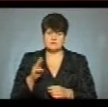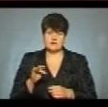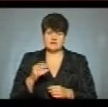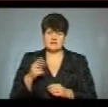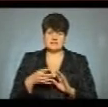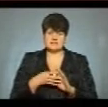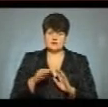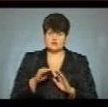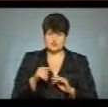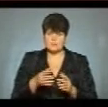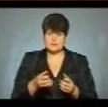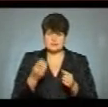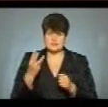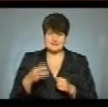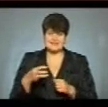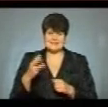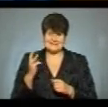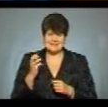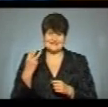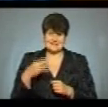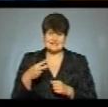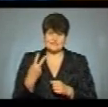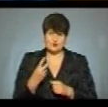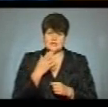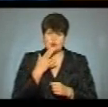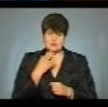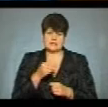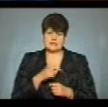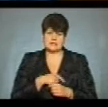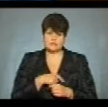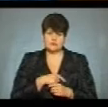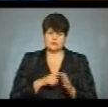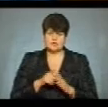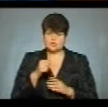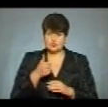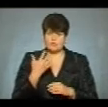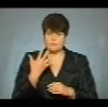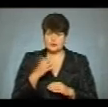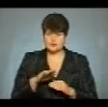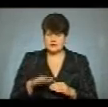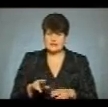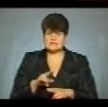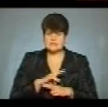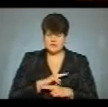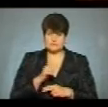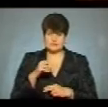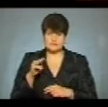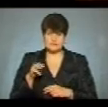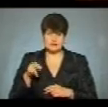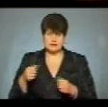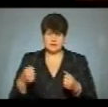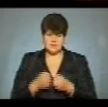29 жовтня його підтримали 332 народних депутатів. Від початку року 5 дітей загинуло в дорожньо-транспортних пригодах